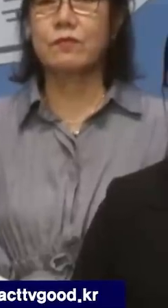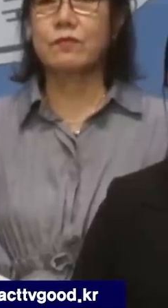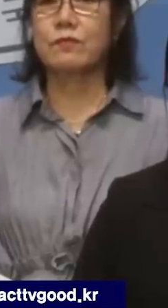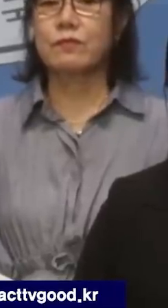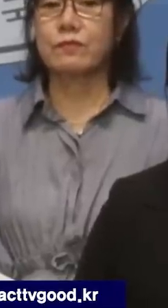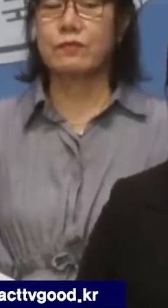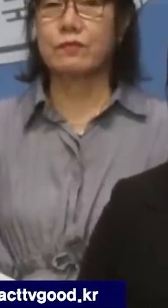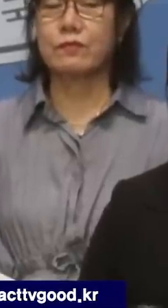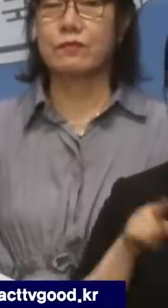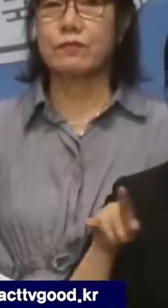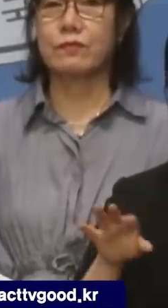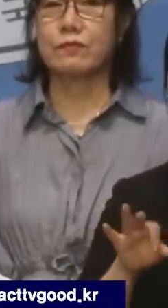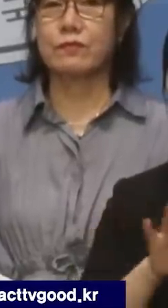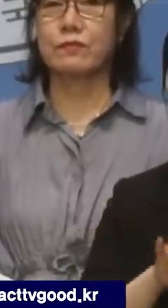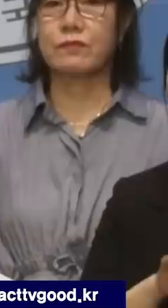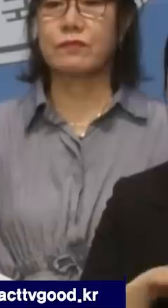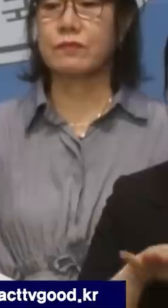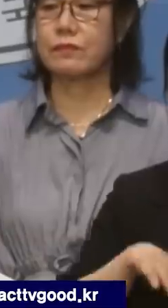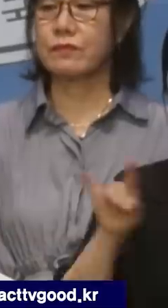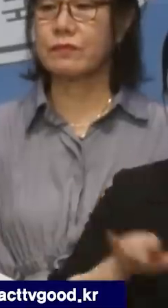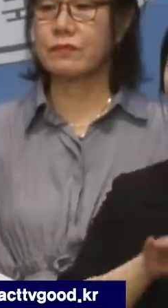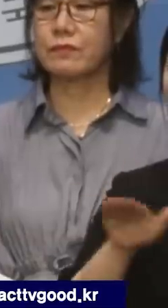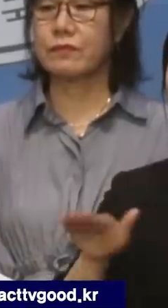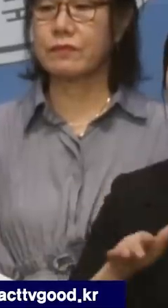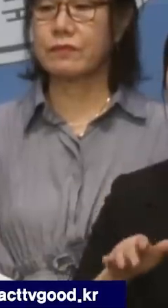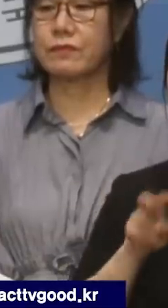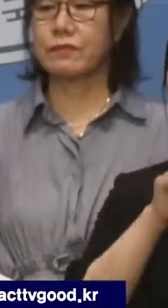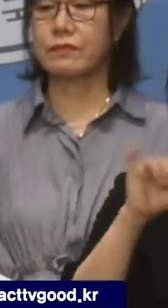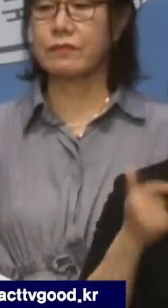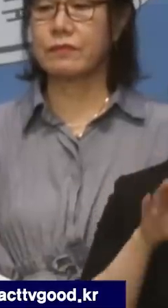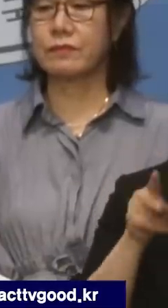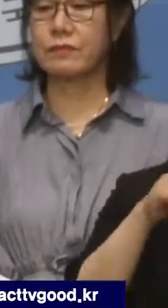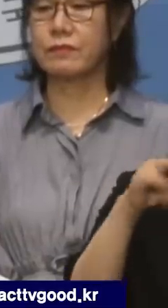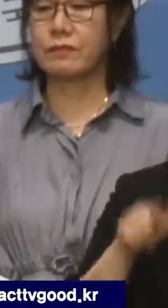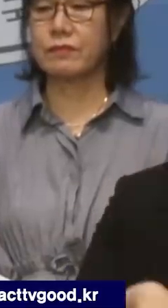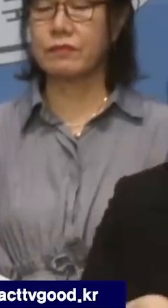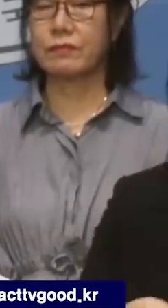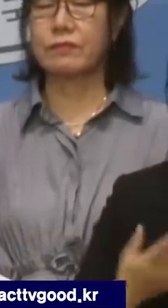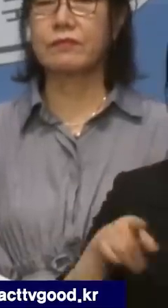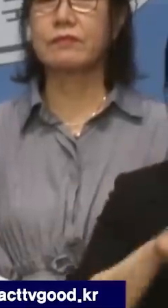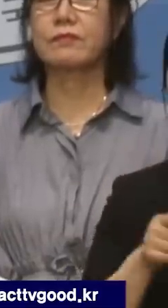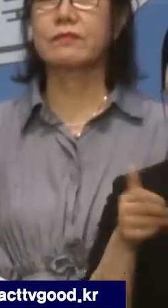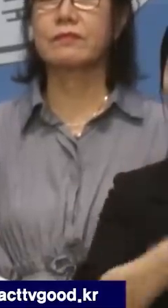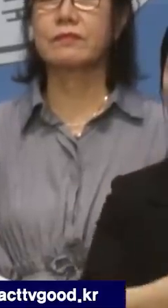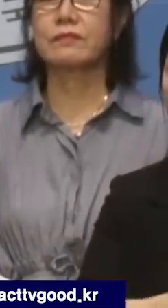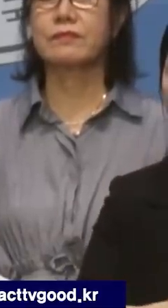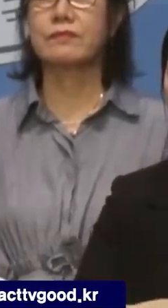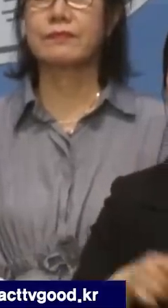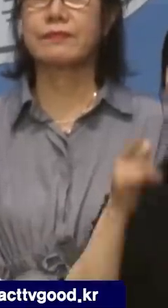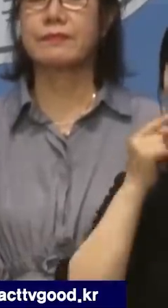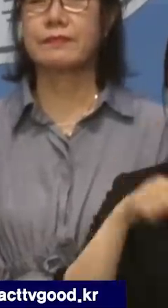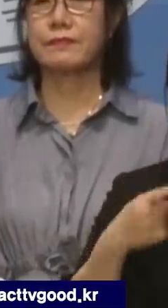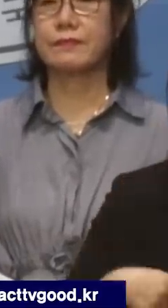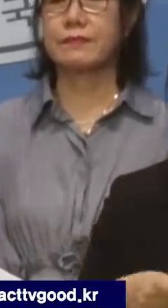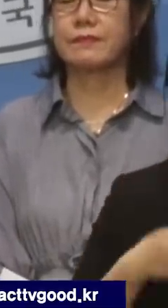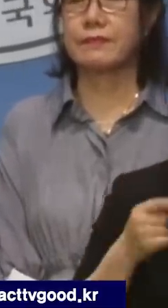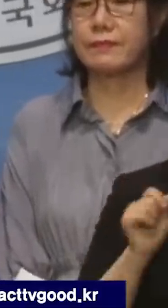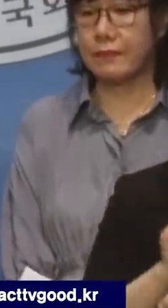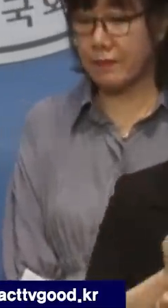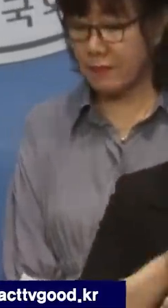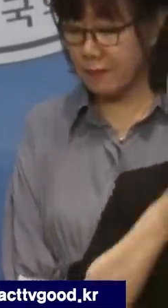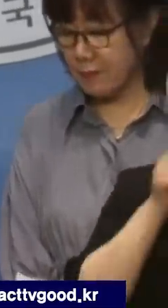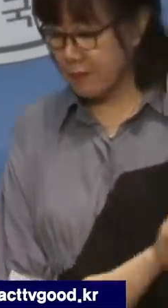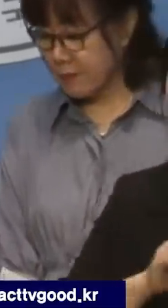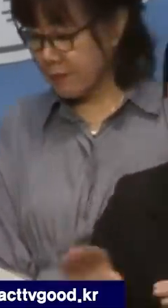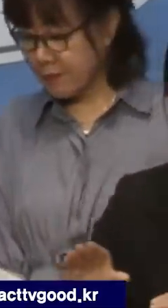그럼 본격적으로 처음으로 우리 민병덕 소상공인 공동위원장님께서 후쿠시마 원전